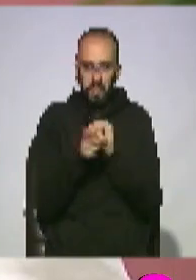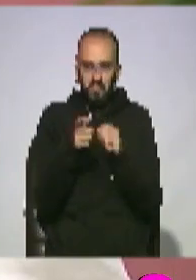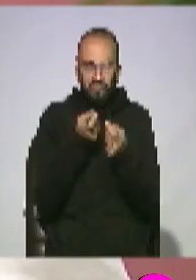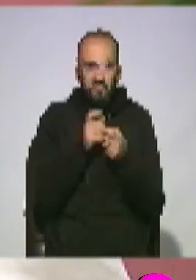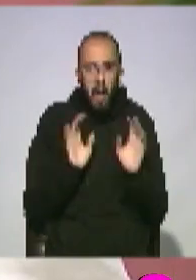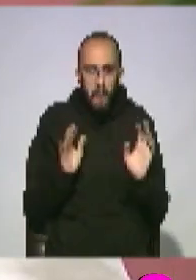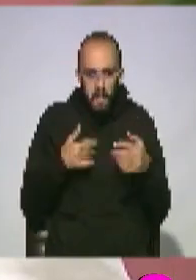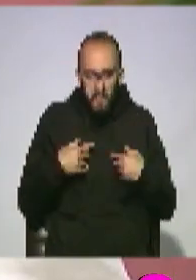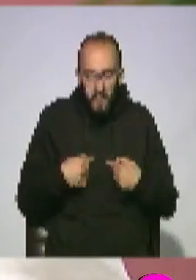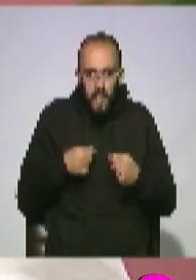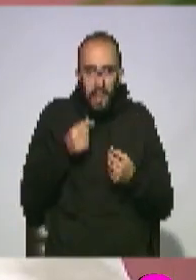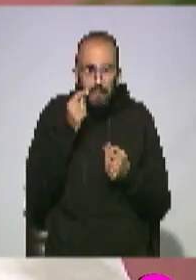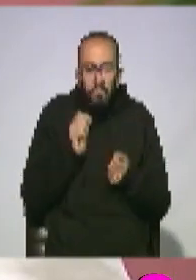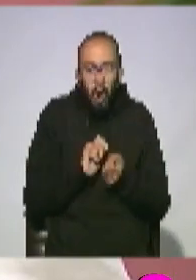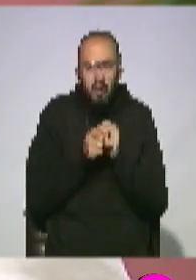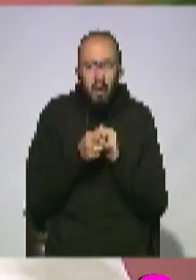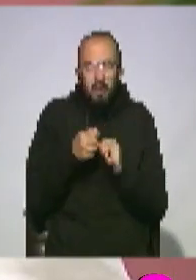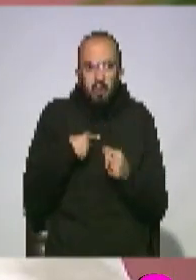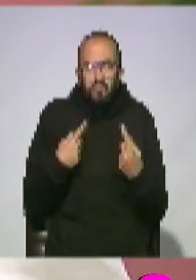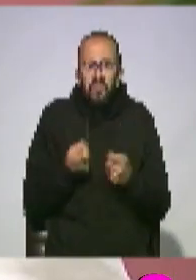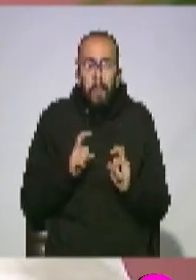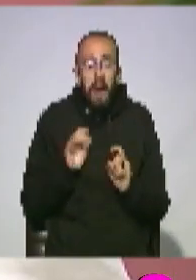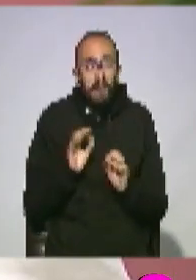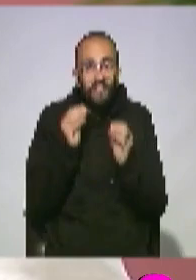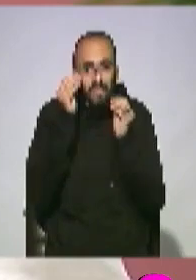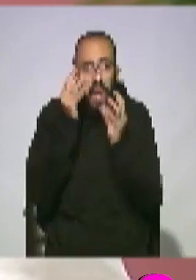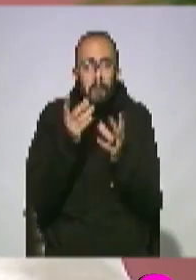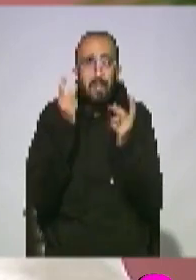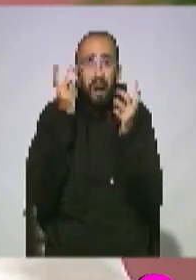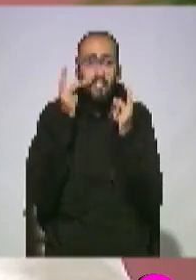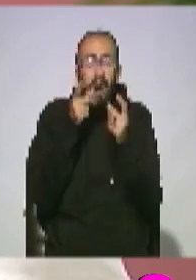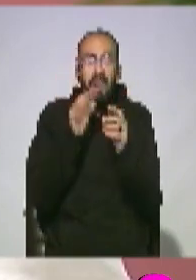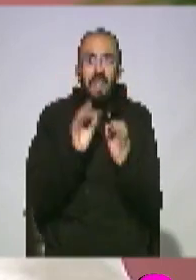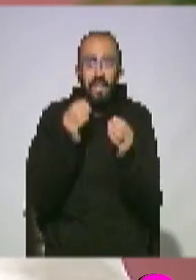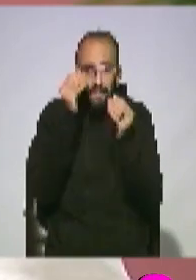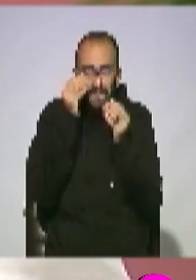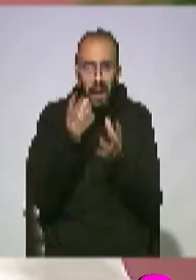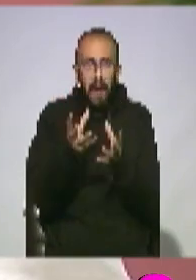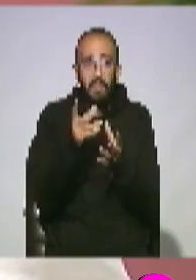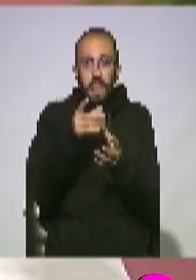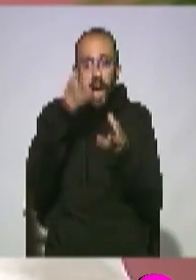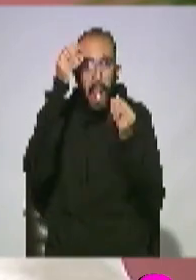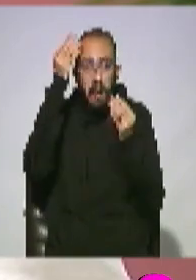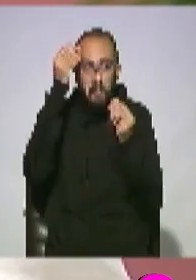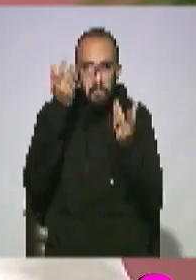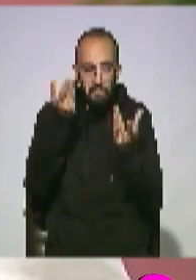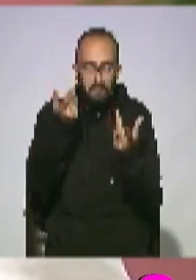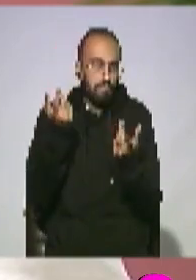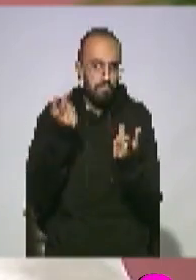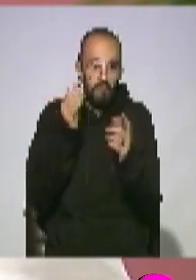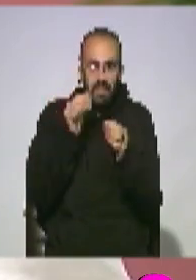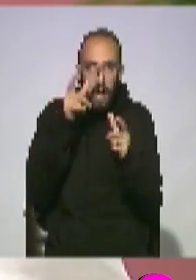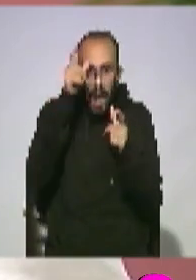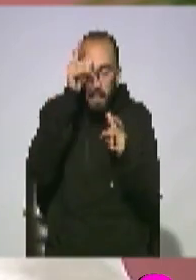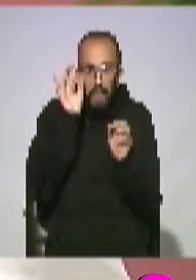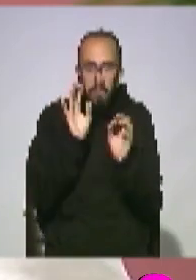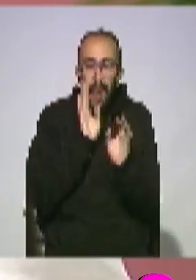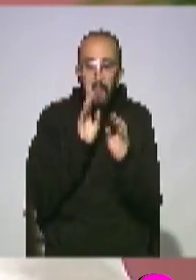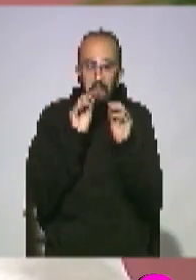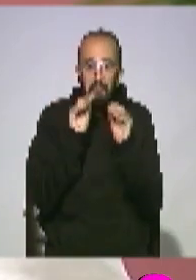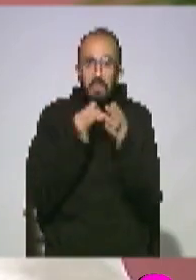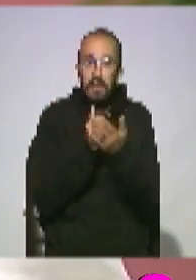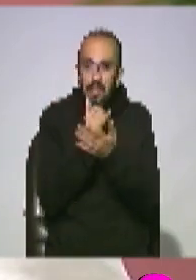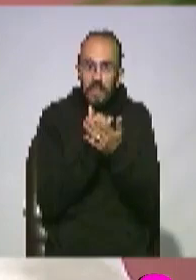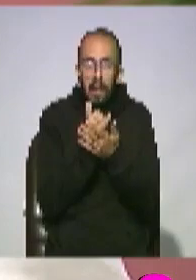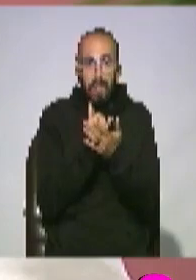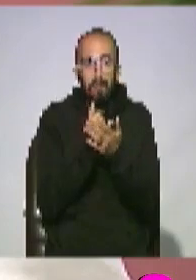ما تفهمش فيها ما تعرفش، لازم يكون في الثقافة دي موجودة. أو ده علم كمان مش ثقافة، ده علم ولازم يدرس